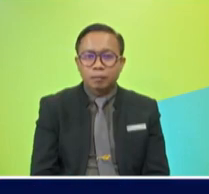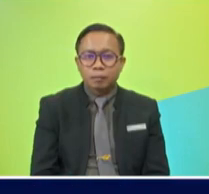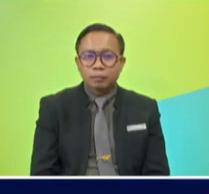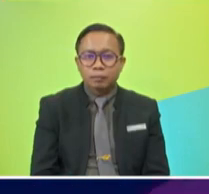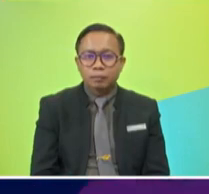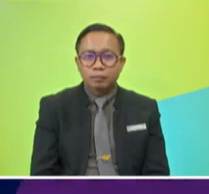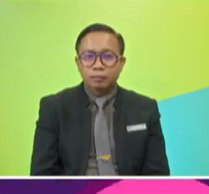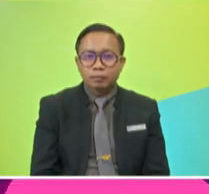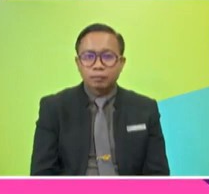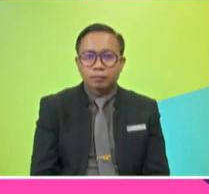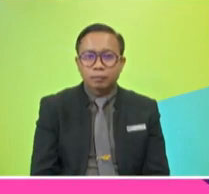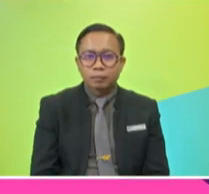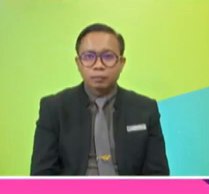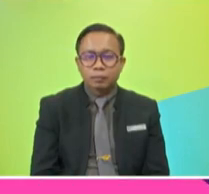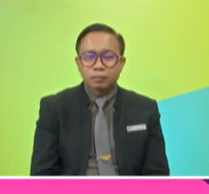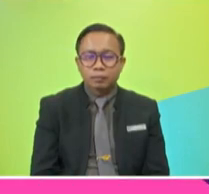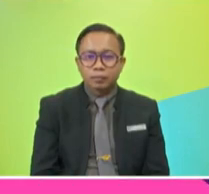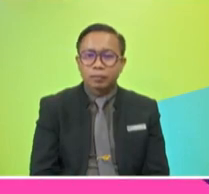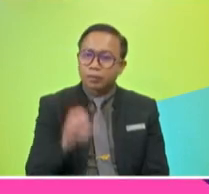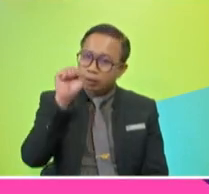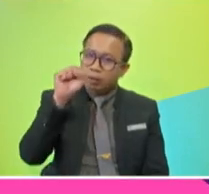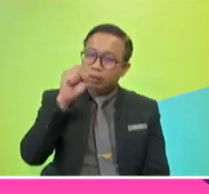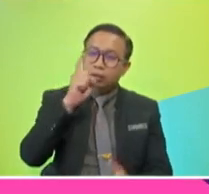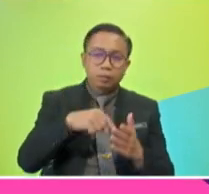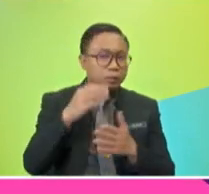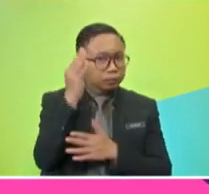depannya aman apa itu nabi